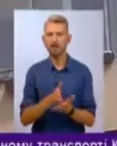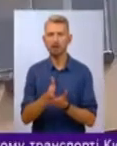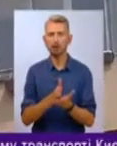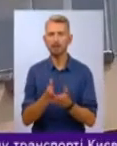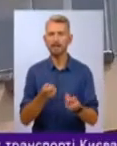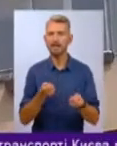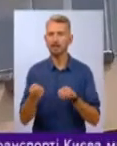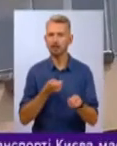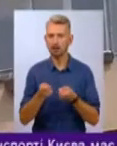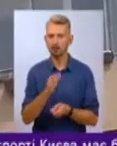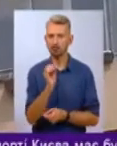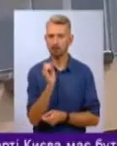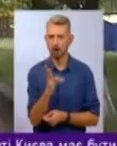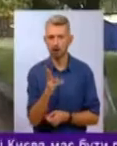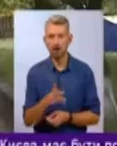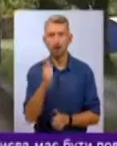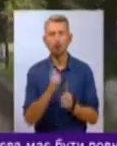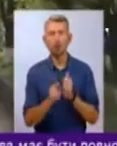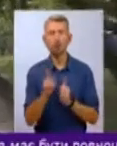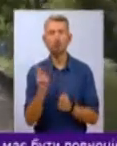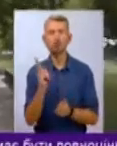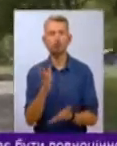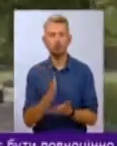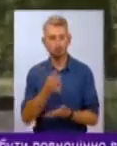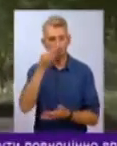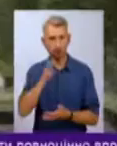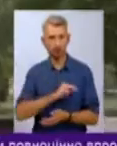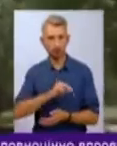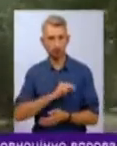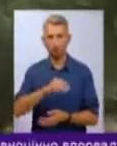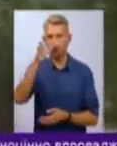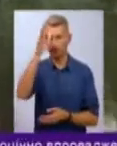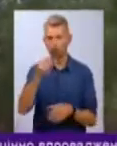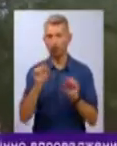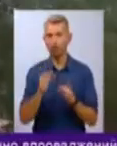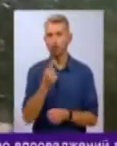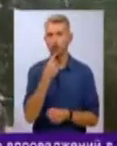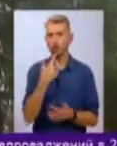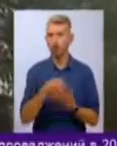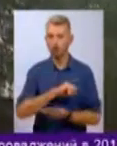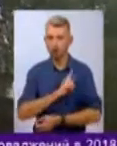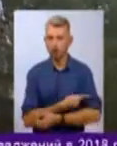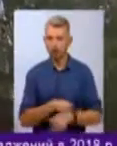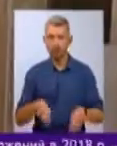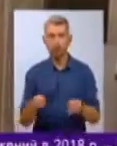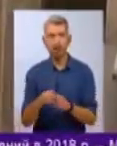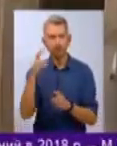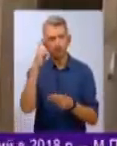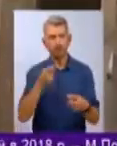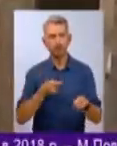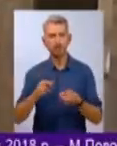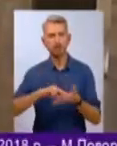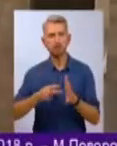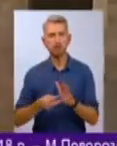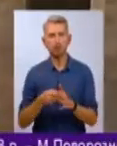керівників житлово-експлуатаційних дільниць. Кожен, хто має відповідний досвід роботи та освіту, може спробувати свої сили. Таким чином, столична влада